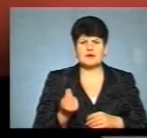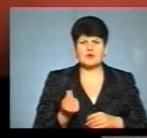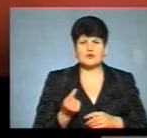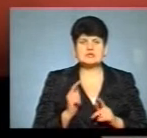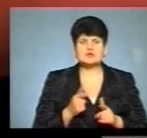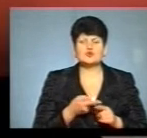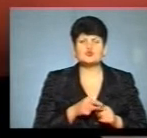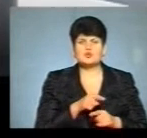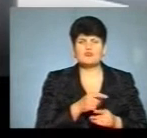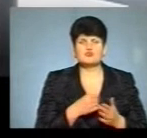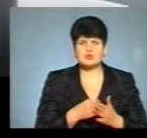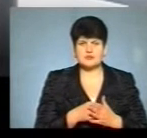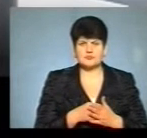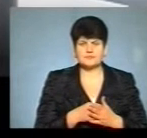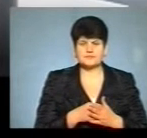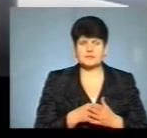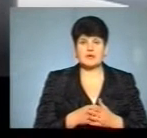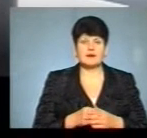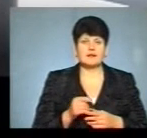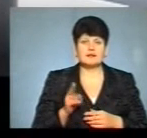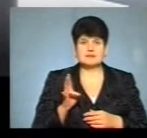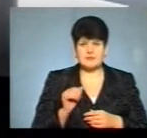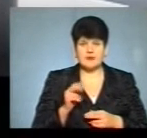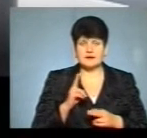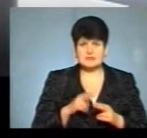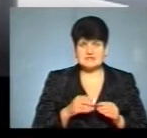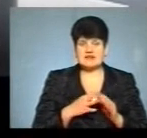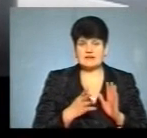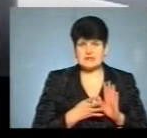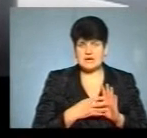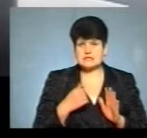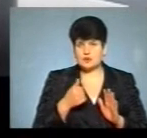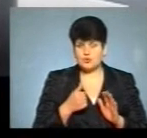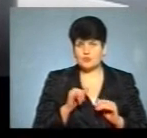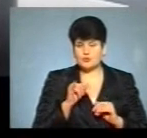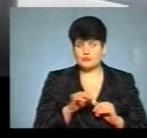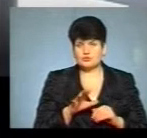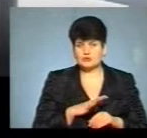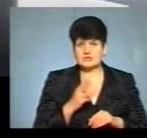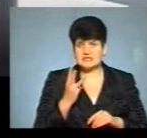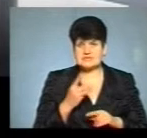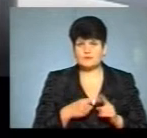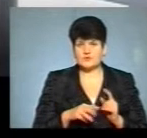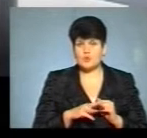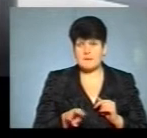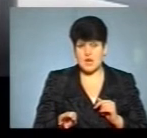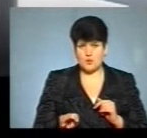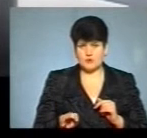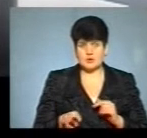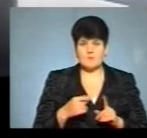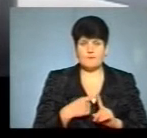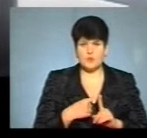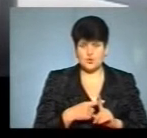цього бюджету? На кінець 2019 року, по-моєму, було 3,5 мільйони. Плюс